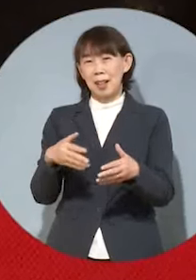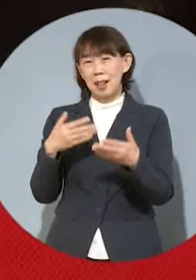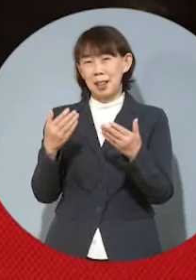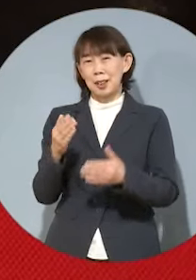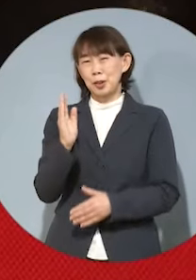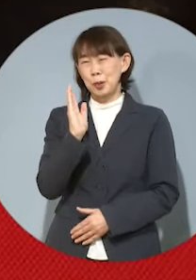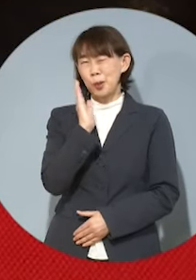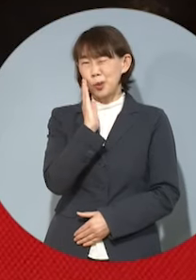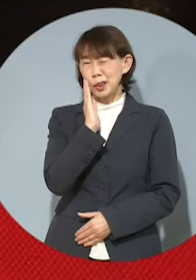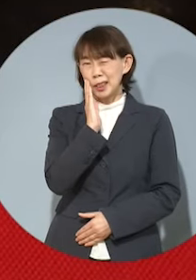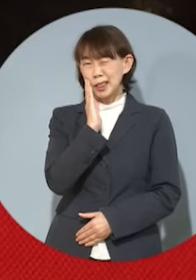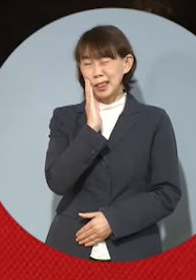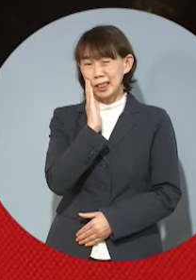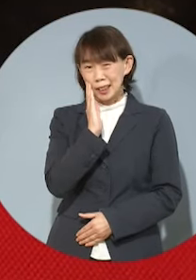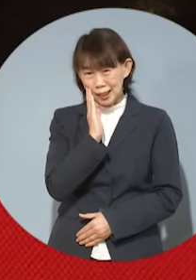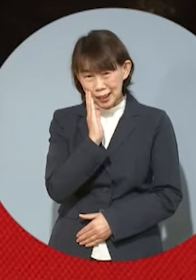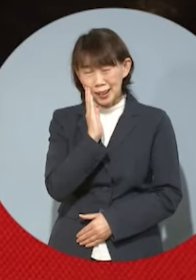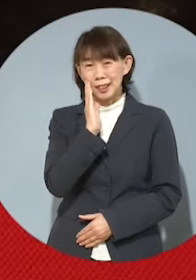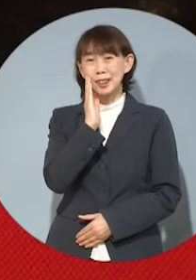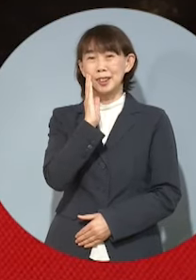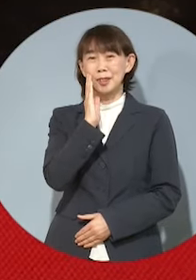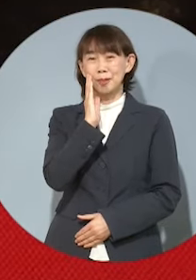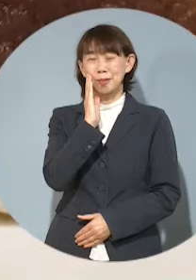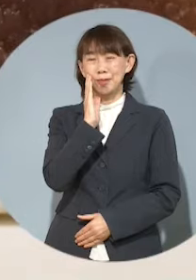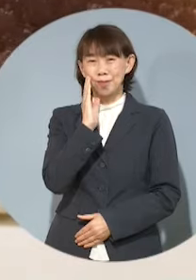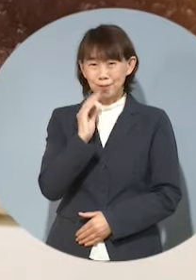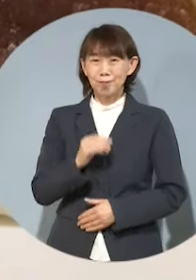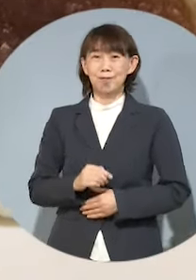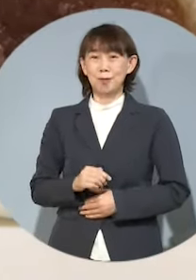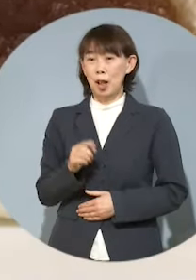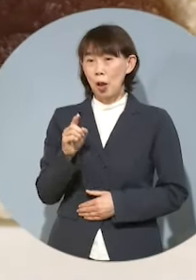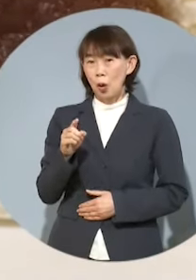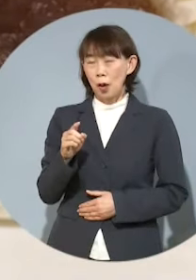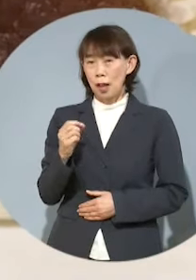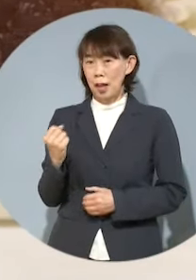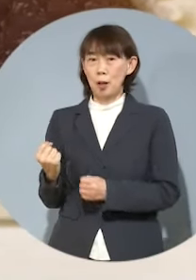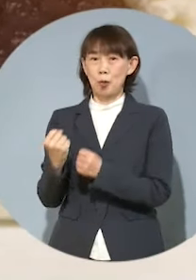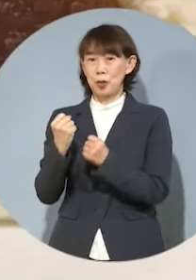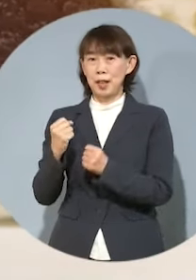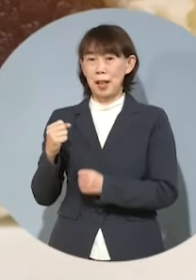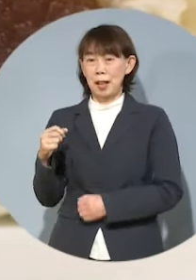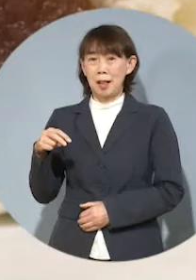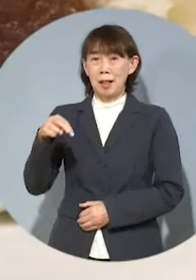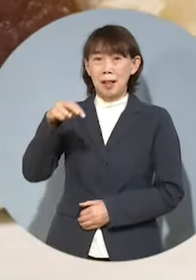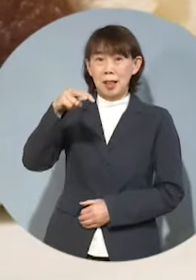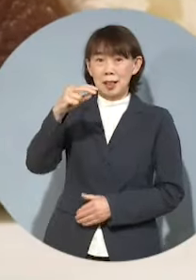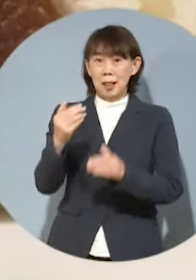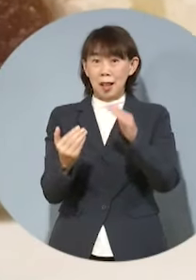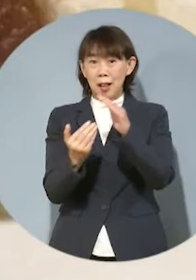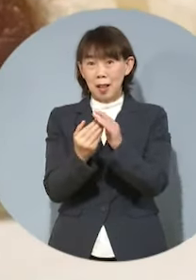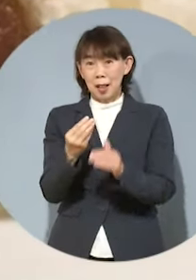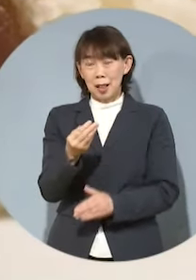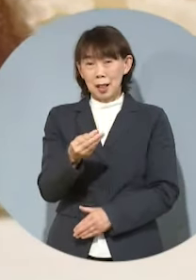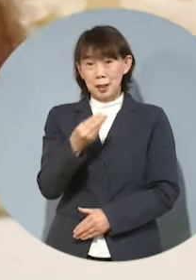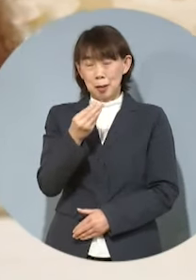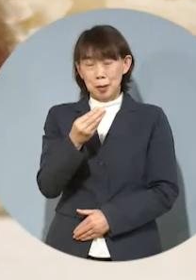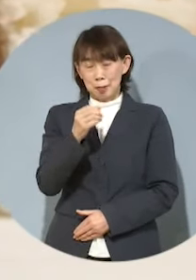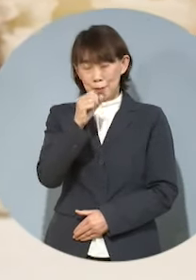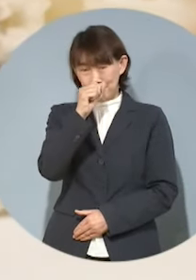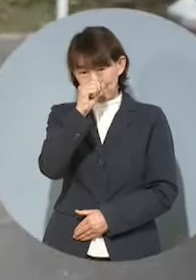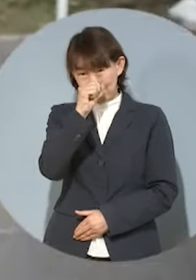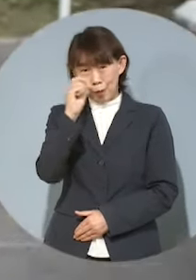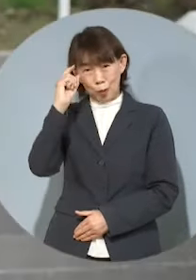すごい暖かくてホクホクで美味しい。わ、これなんか登った後に山頂で食べたいな。